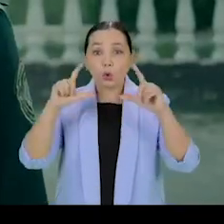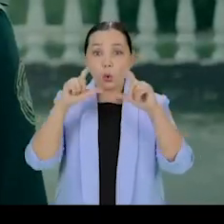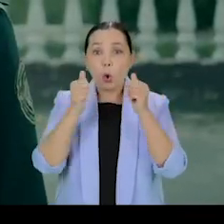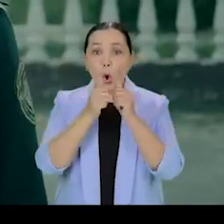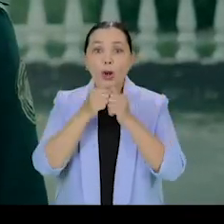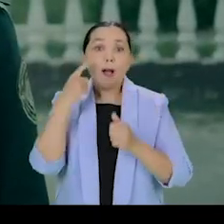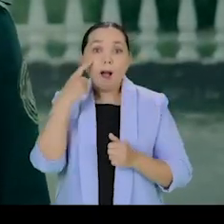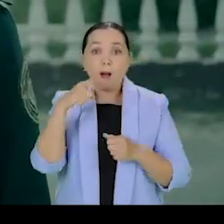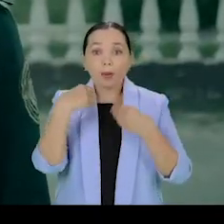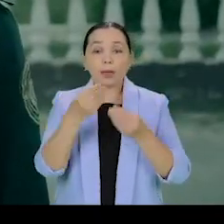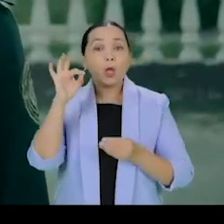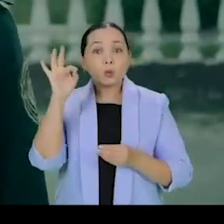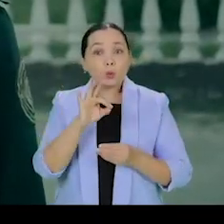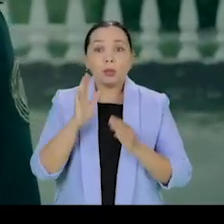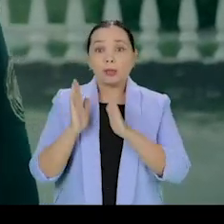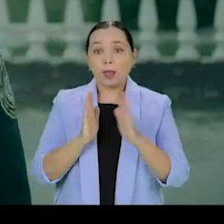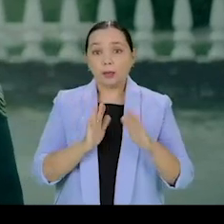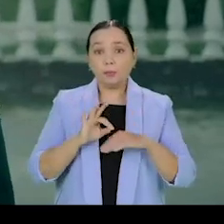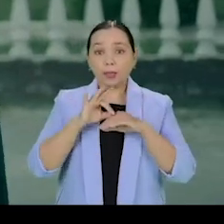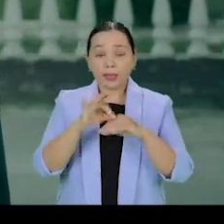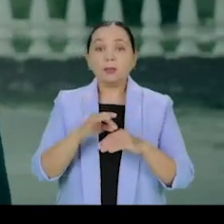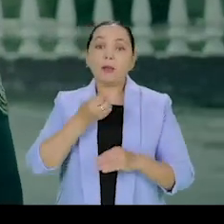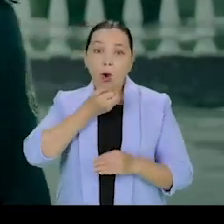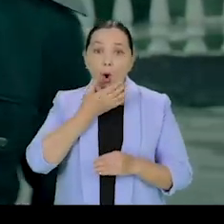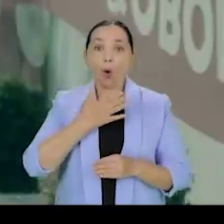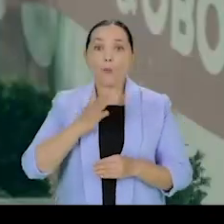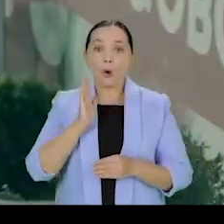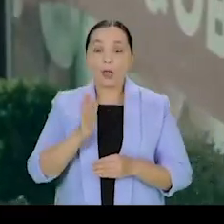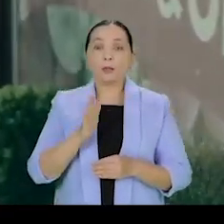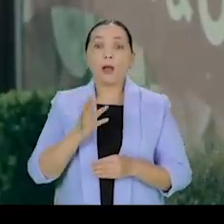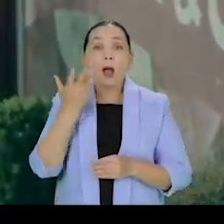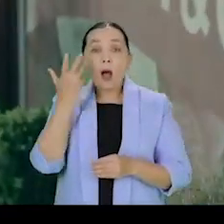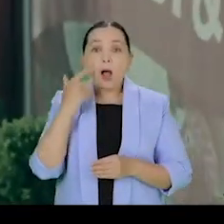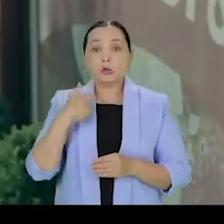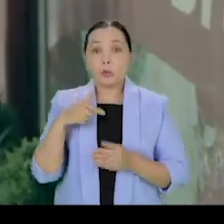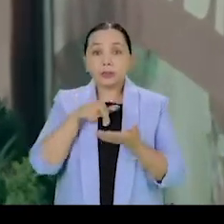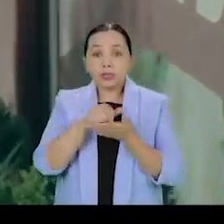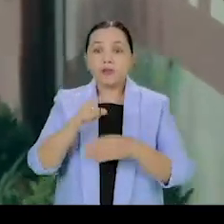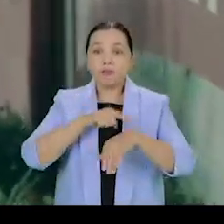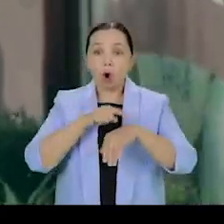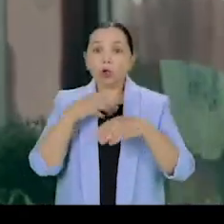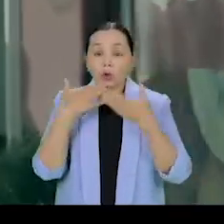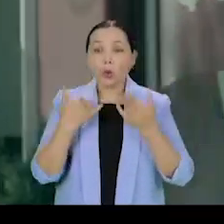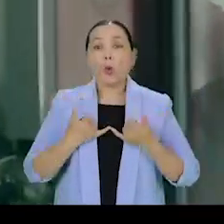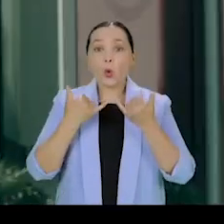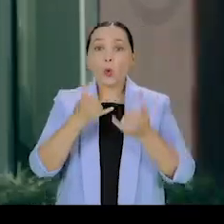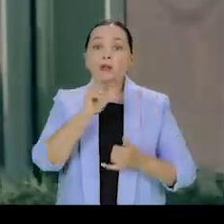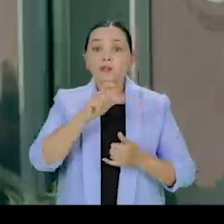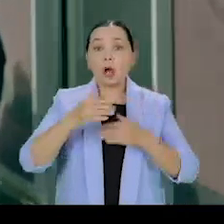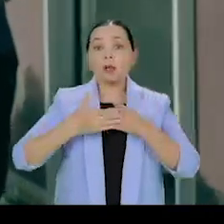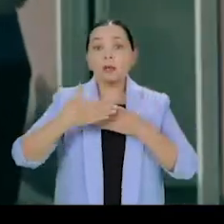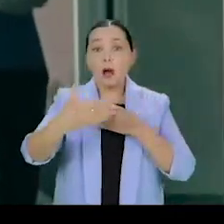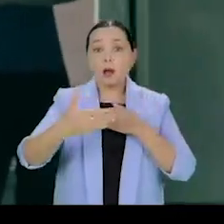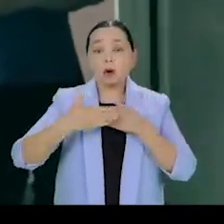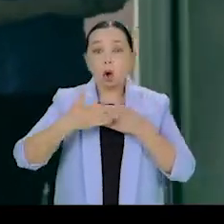haqida xabar keldi. Zudlik bilan tartibga keltiringlar. Xo'p bo'ladi. Xo'p. Qachon kiramiz o'zi? Vaqt yo'q. Hurmatli fuqarolar. Sizlar sal narroq turing.